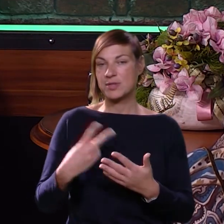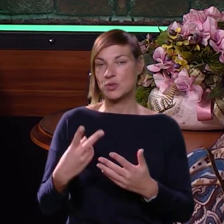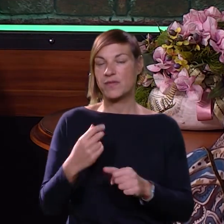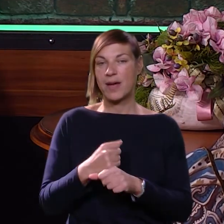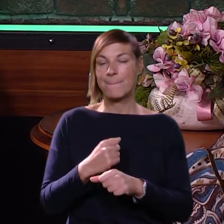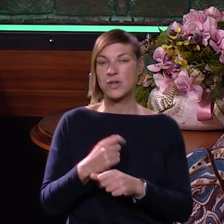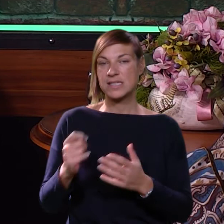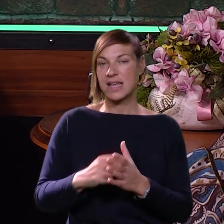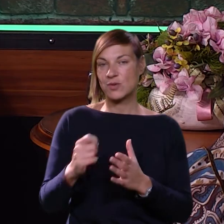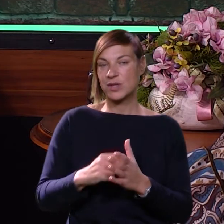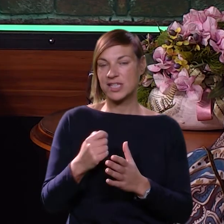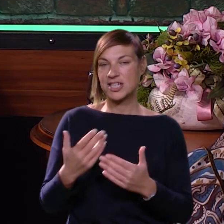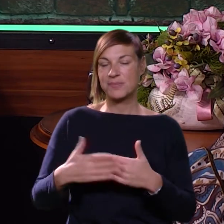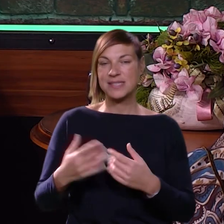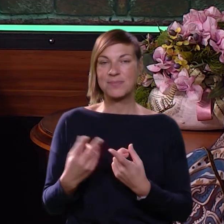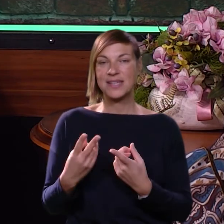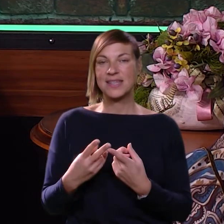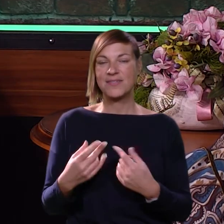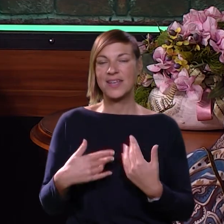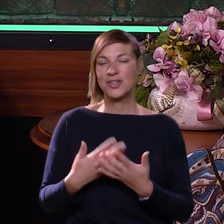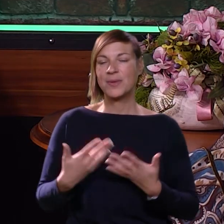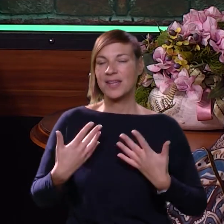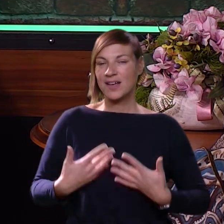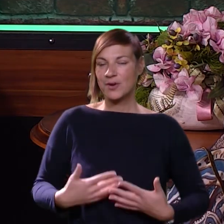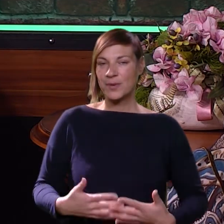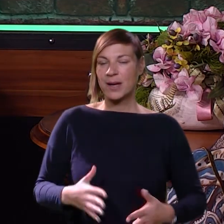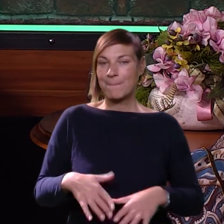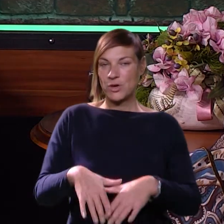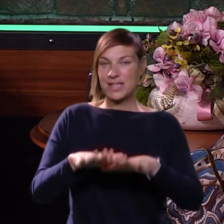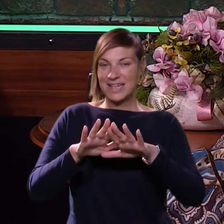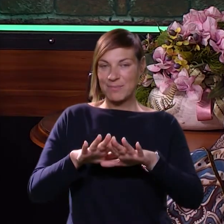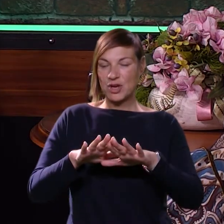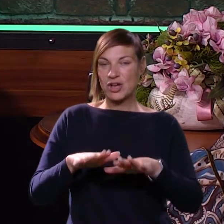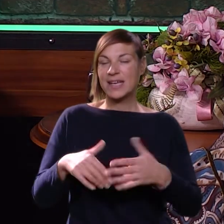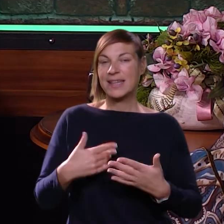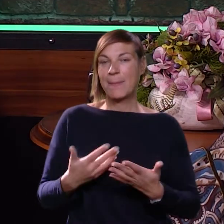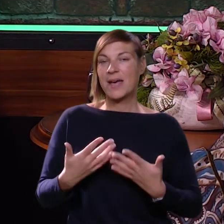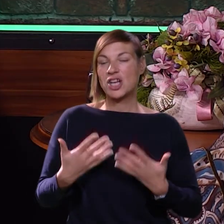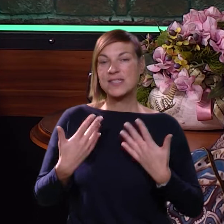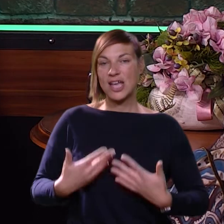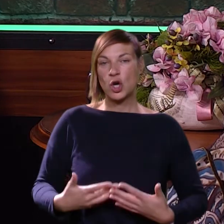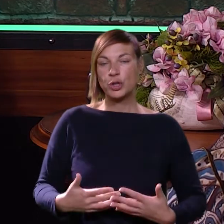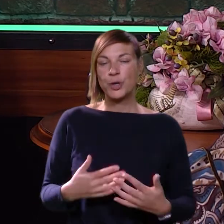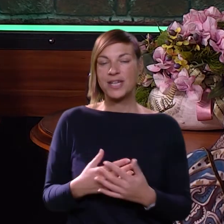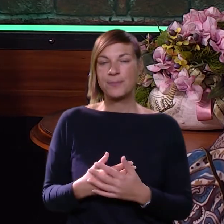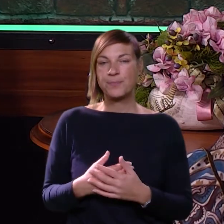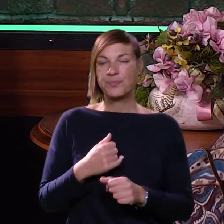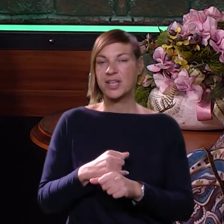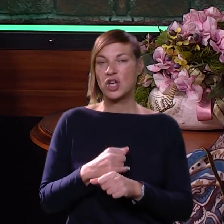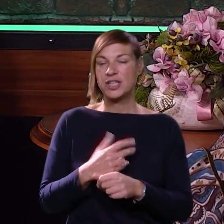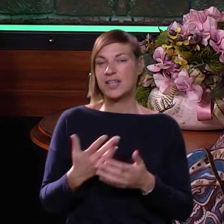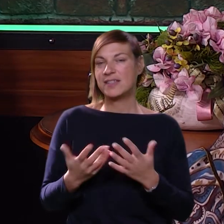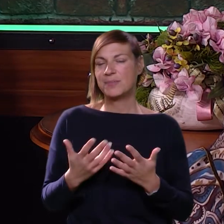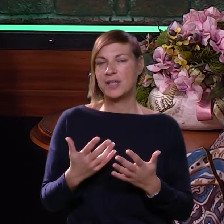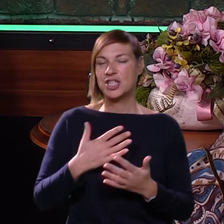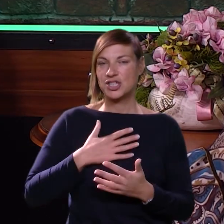dva posla, u stvari kukičam ispred televizije i to mi je tako, podignem uvijek noge tako da malo da se odmorim i onda